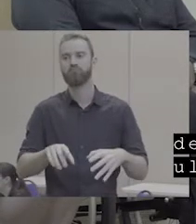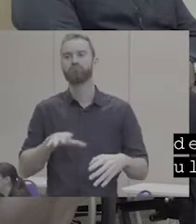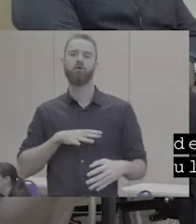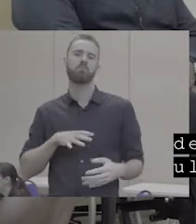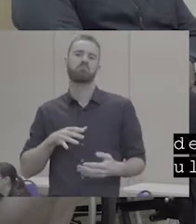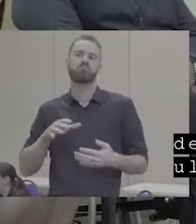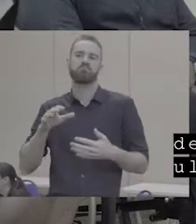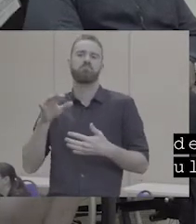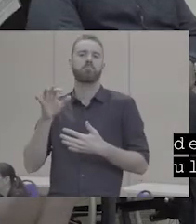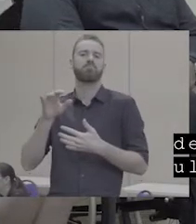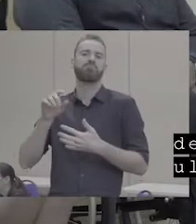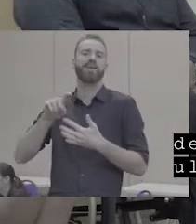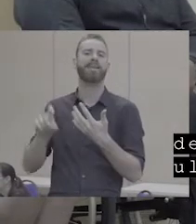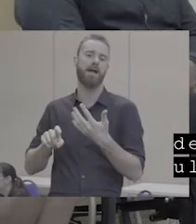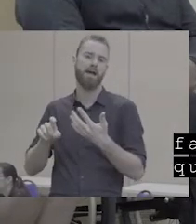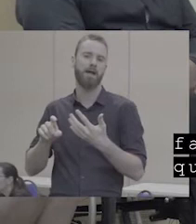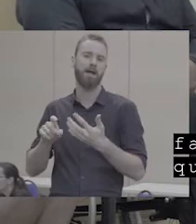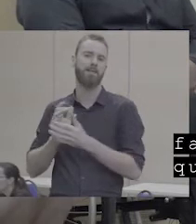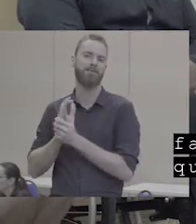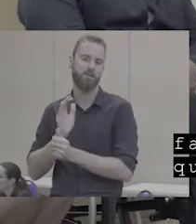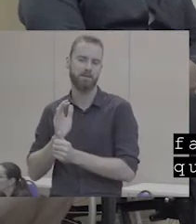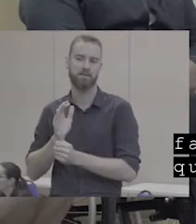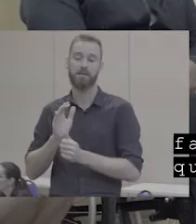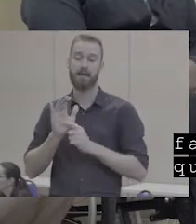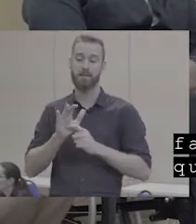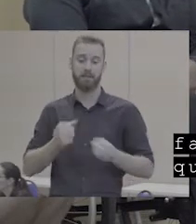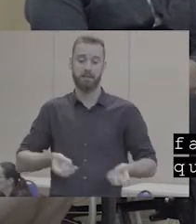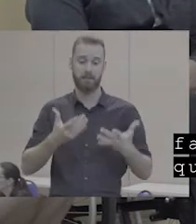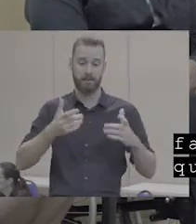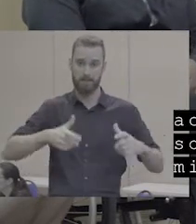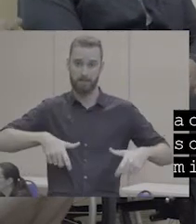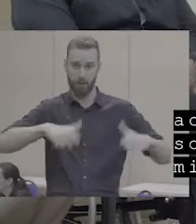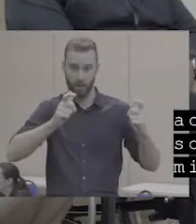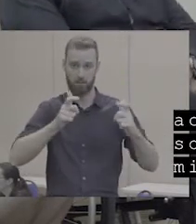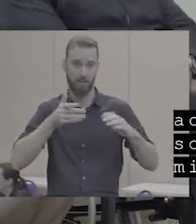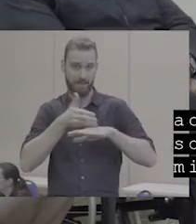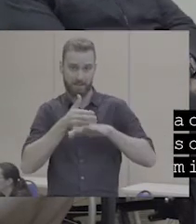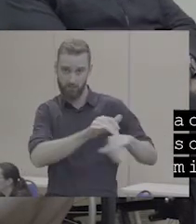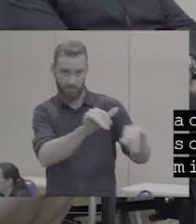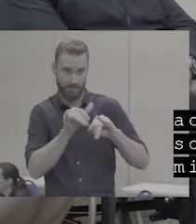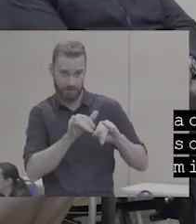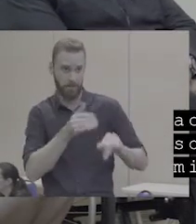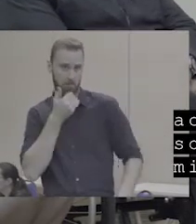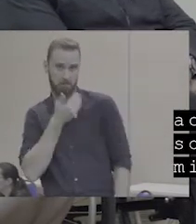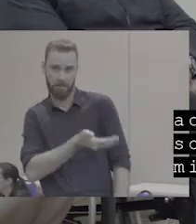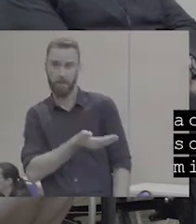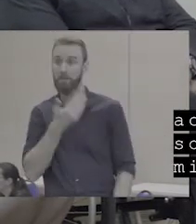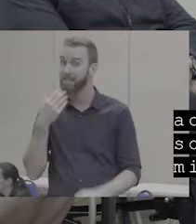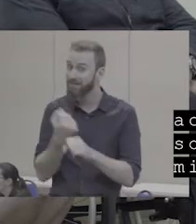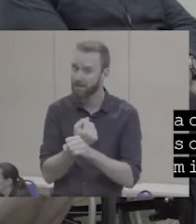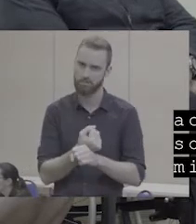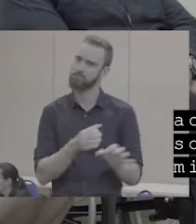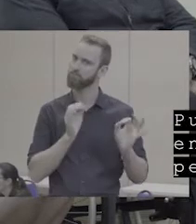de performance à l'effet que, ultimement, faire un immeuble, un bâtiment qui est universellement accessible, c'est bien, qu'il soit bien fait,